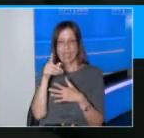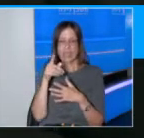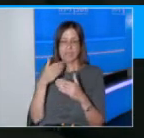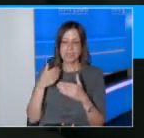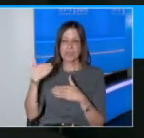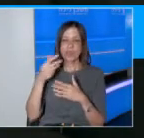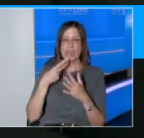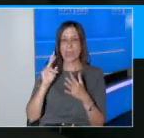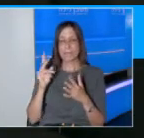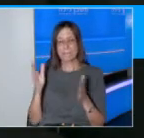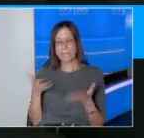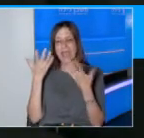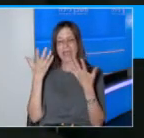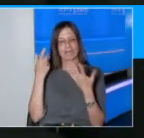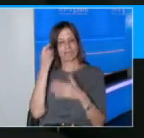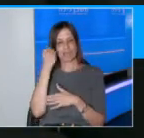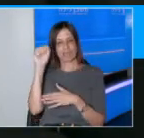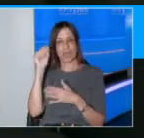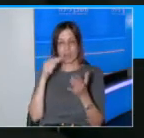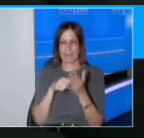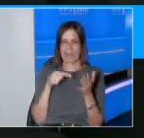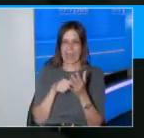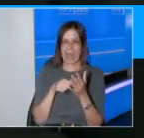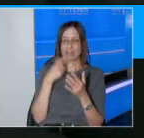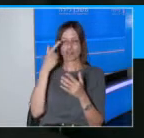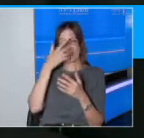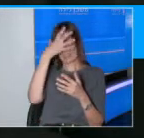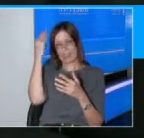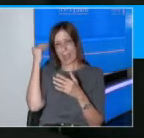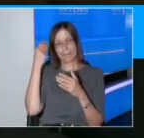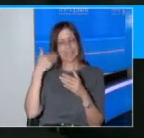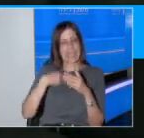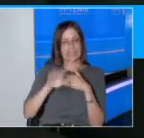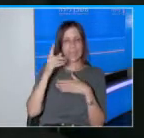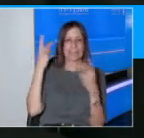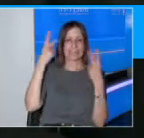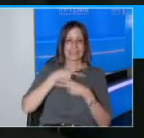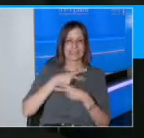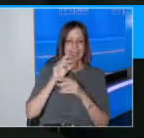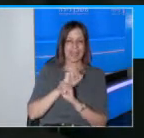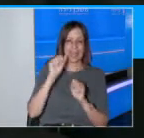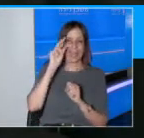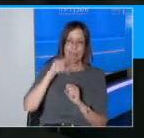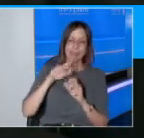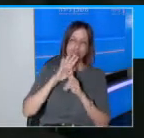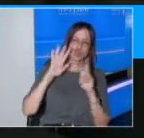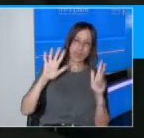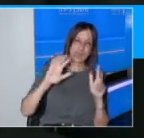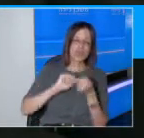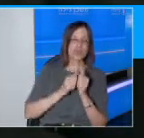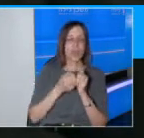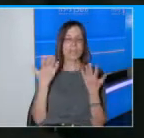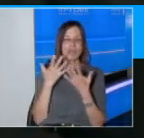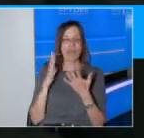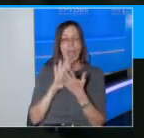מהר ויפרו יותר, בגלל שטראמפ יצא מהסכם הגרעין ב-2018, או מה שקרה